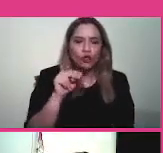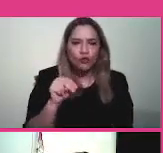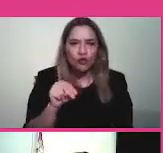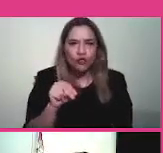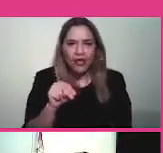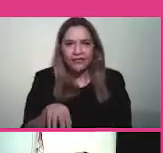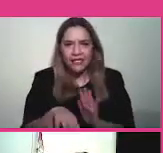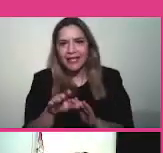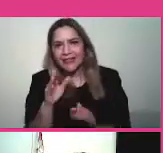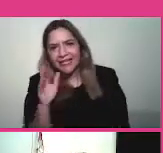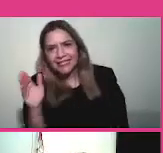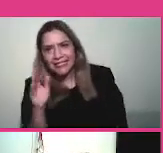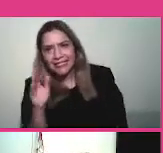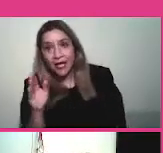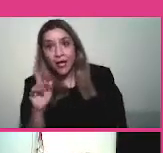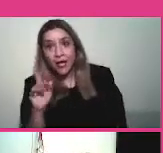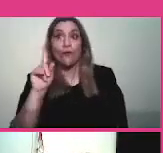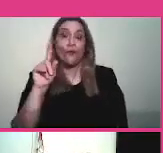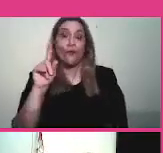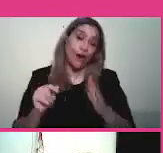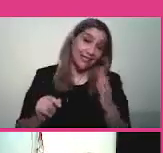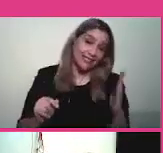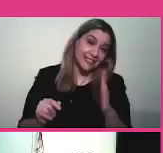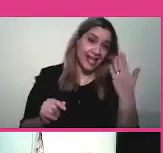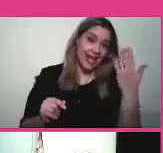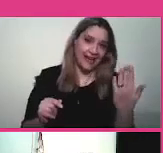Δεξιά. Αριστερά είμαι.